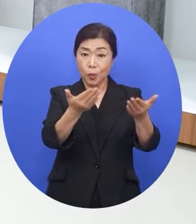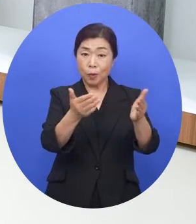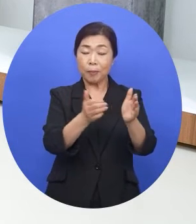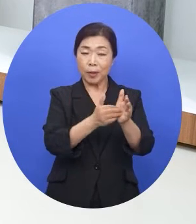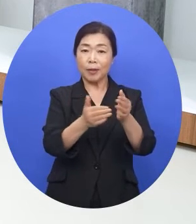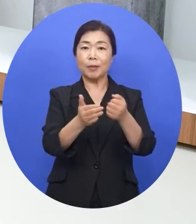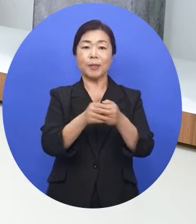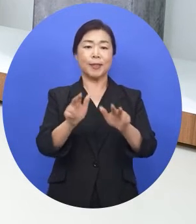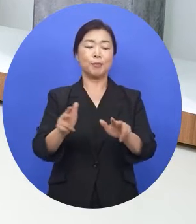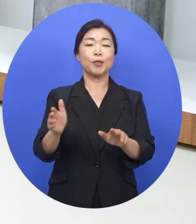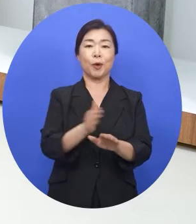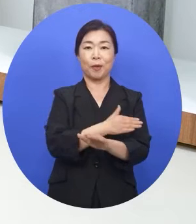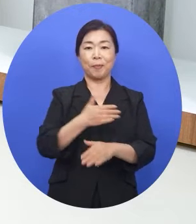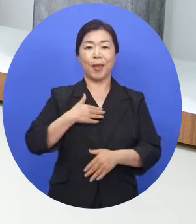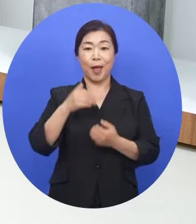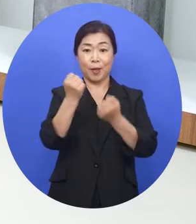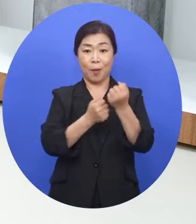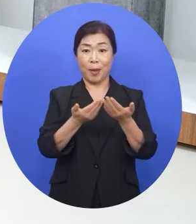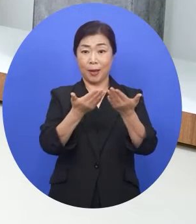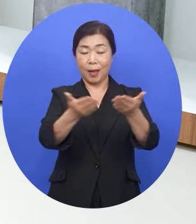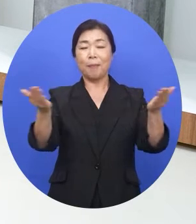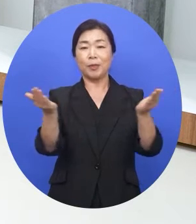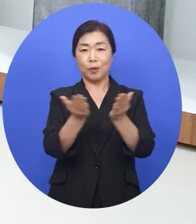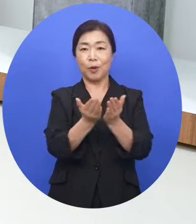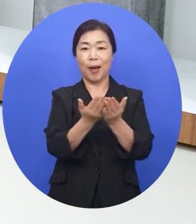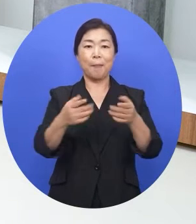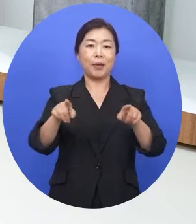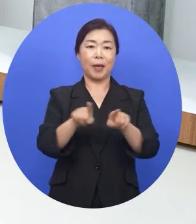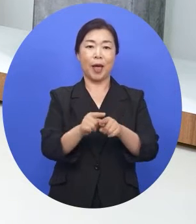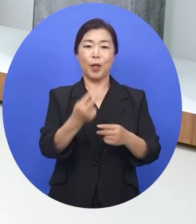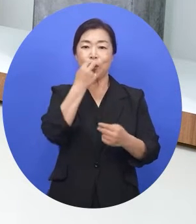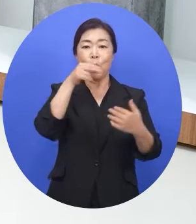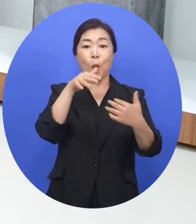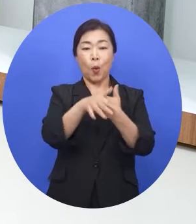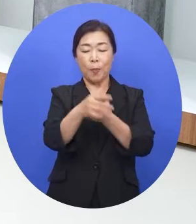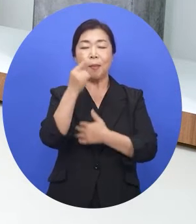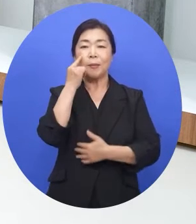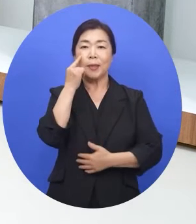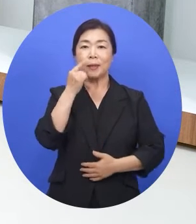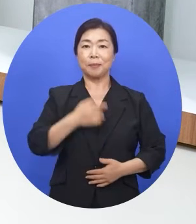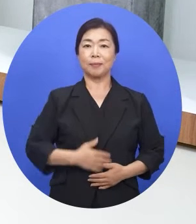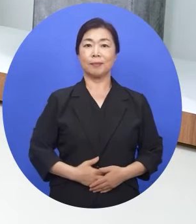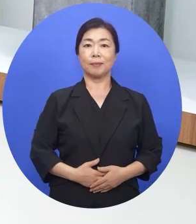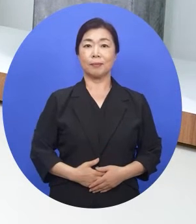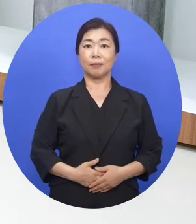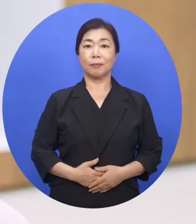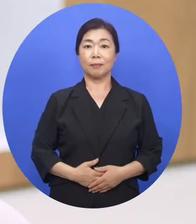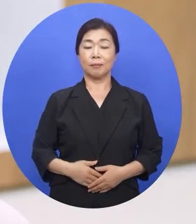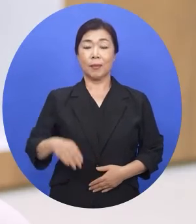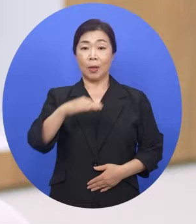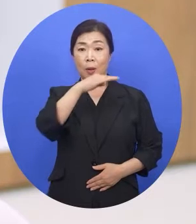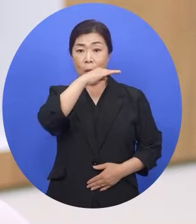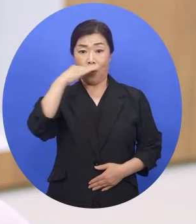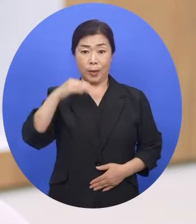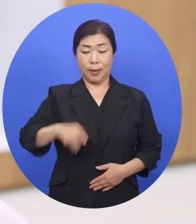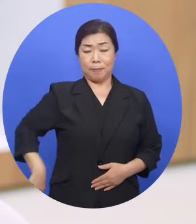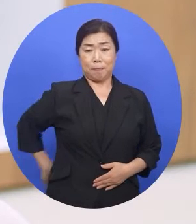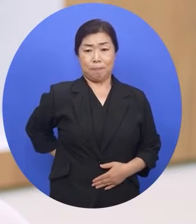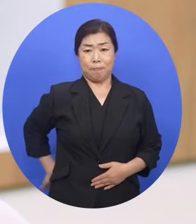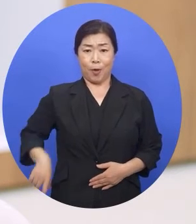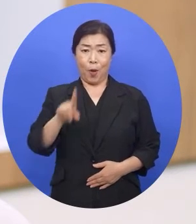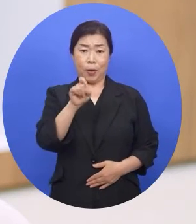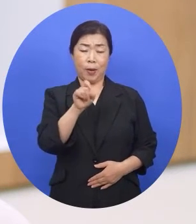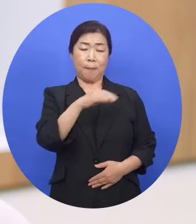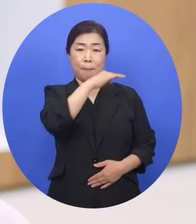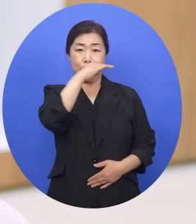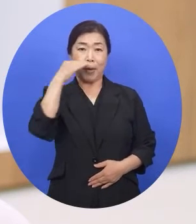바탕으로 지금부터 저의 안내에 맞춰서 함께 호흡해 보겠습니다. 허리를 곧게